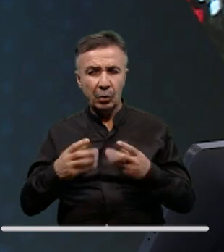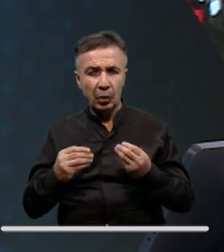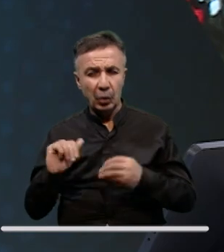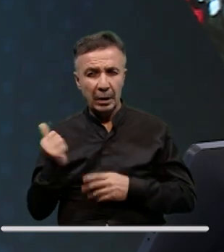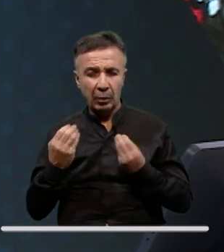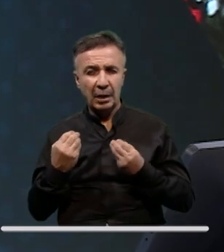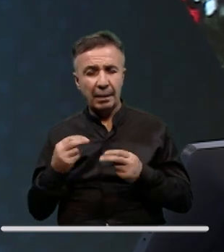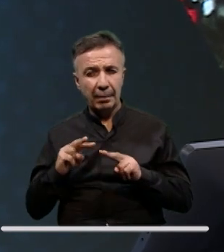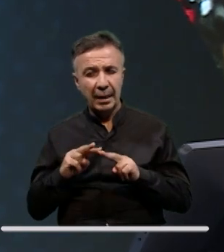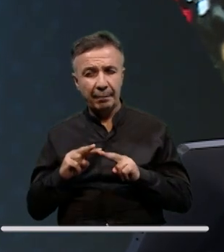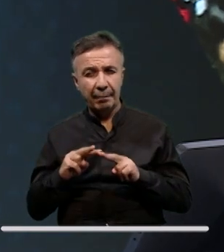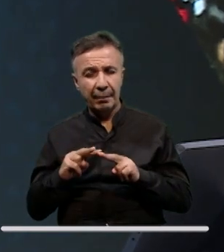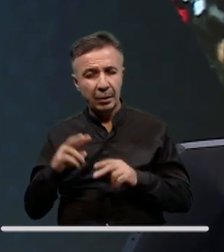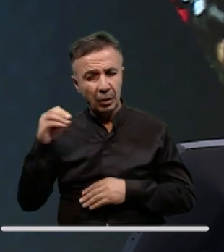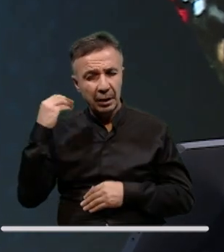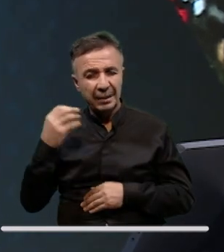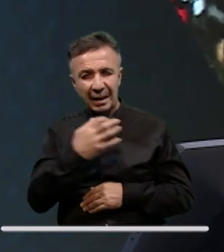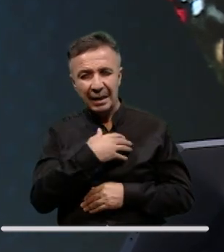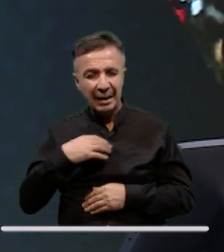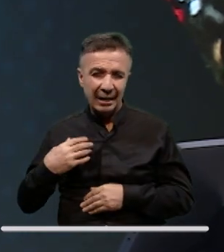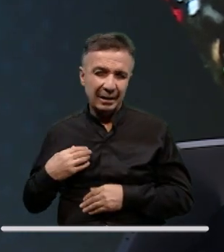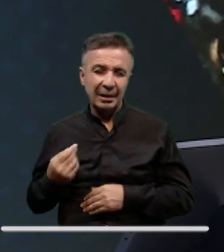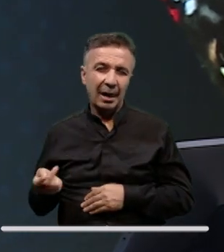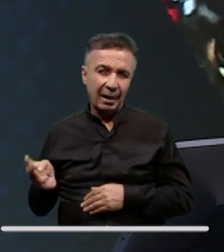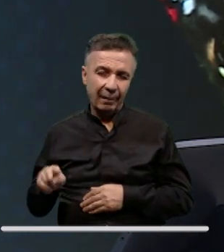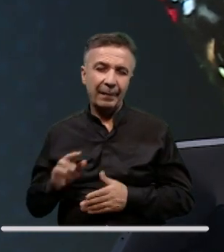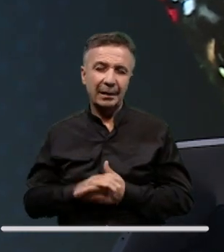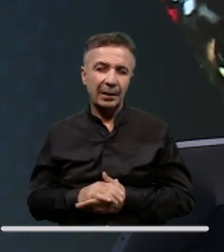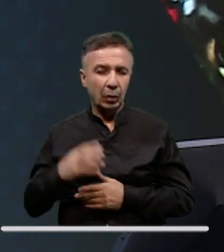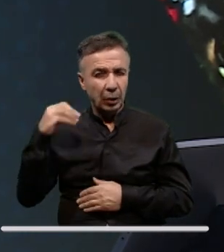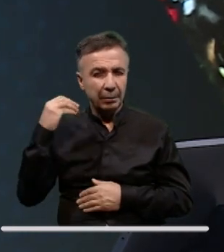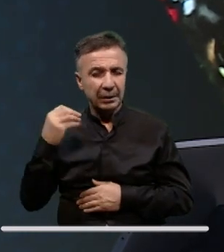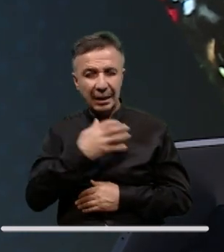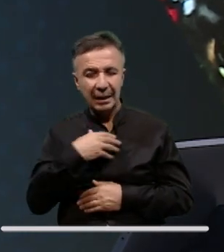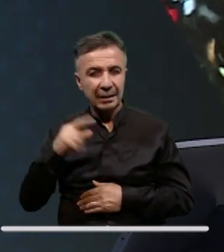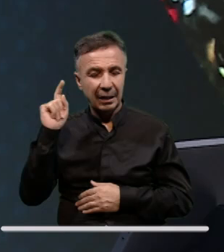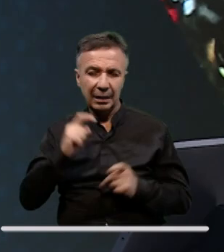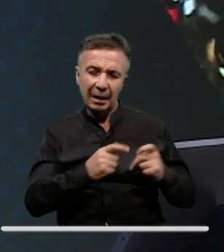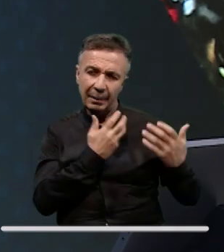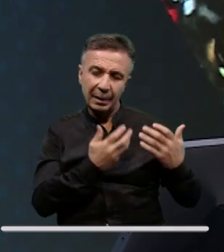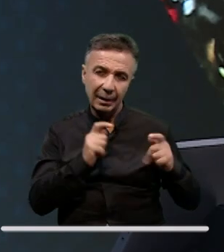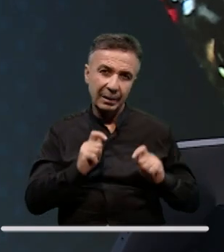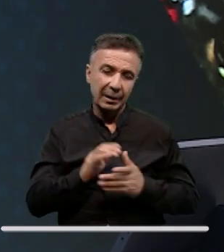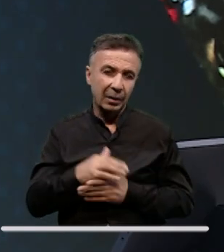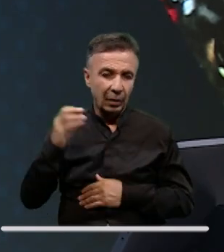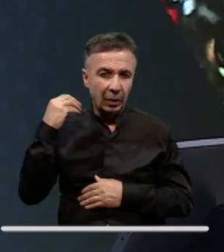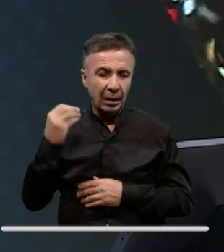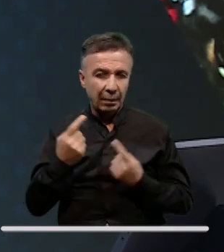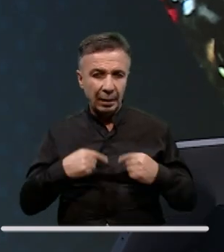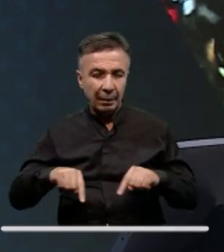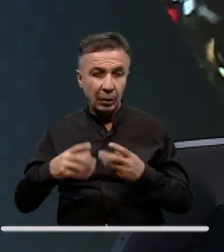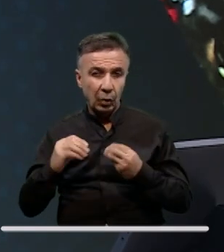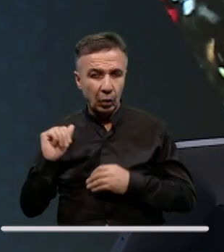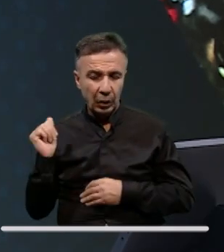Mehmet Kapukaya hocamızın anneciği vefat etti e hocamızın annesine Allah'tan rahmet diliyoruz Çünkü hoca bizim için kıymetli onun